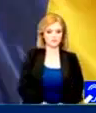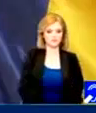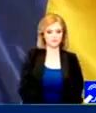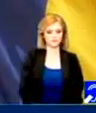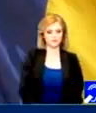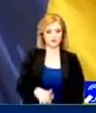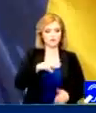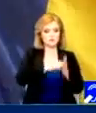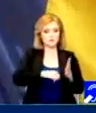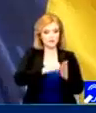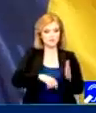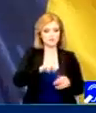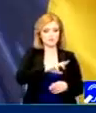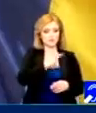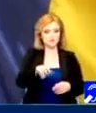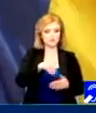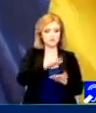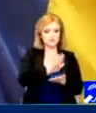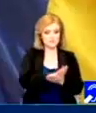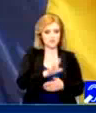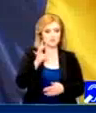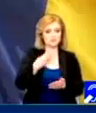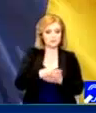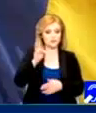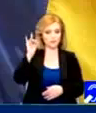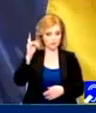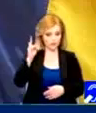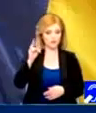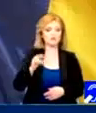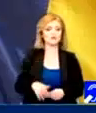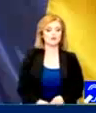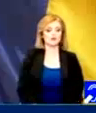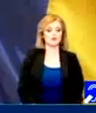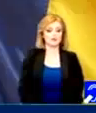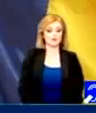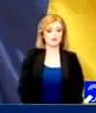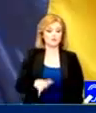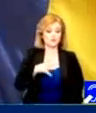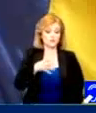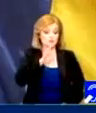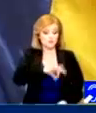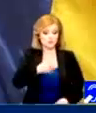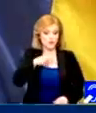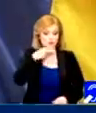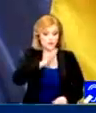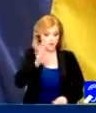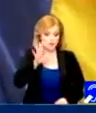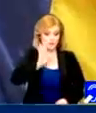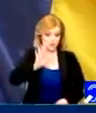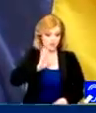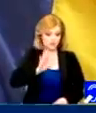înscriere a copiilor la creșă, profitând de un moment de neatenție a doamnei,